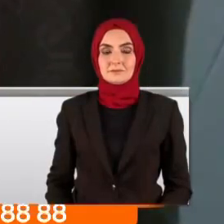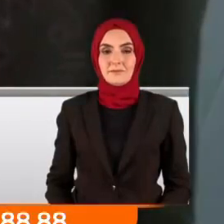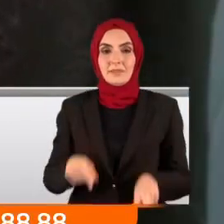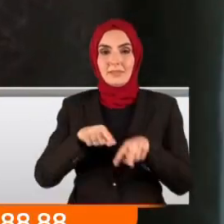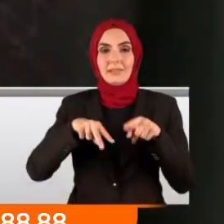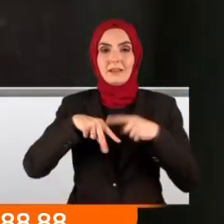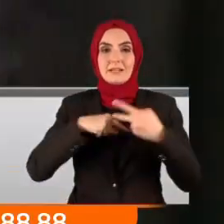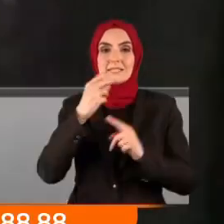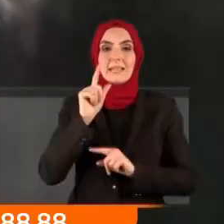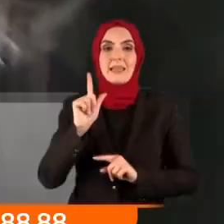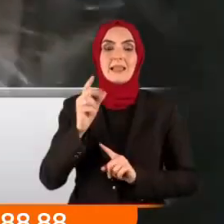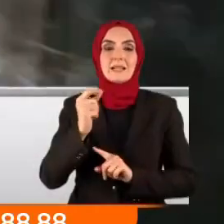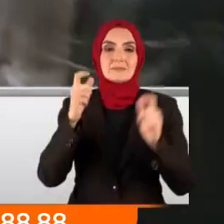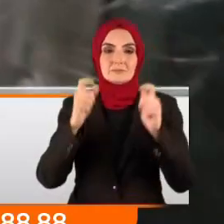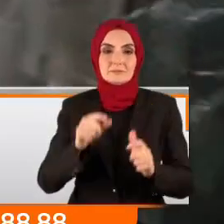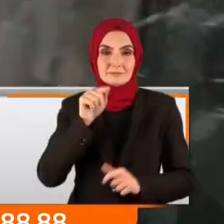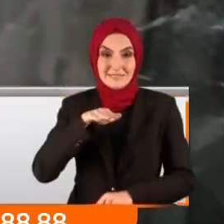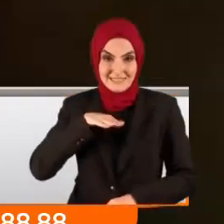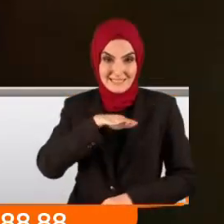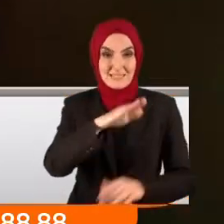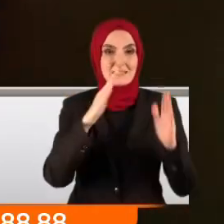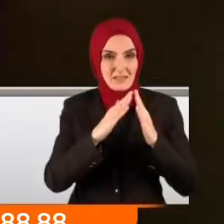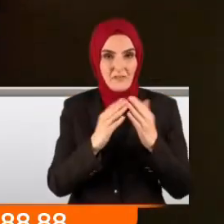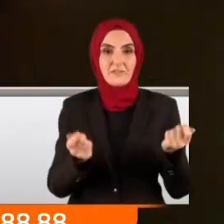Nazilli'de de giriş kattaki evleri ve iş yerlerini su bastı.